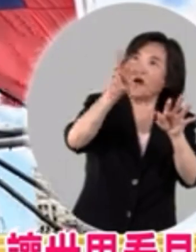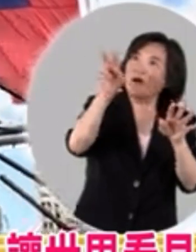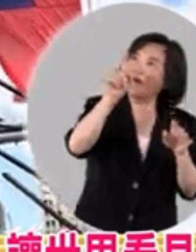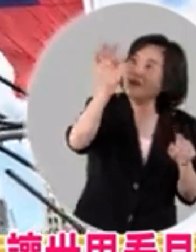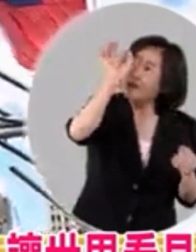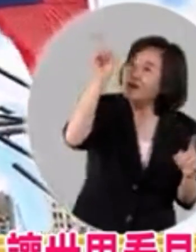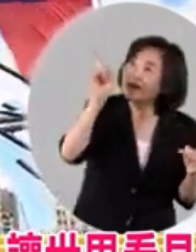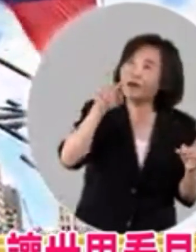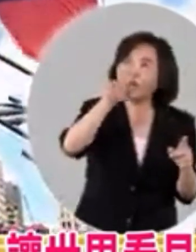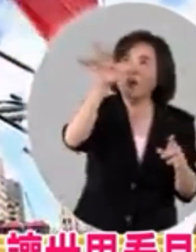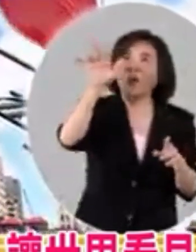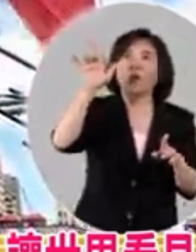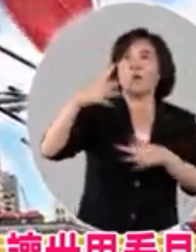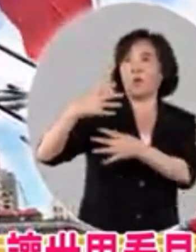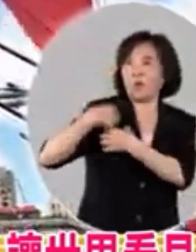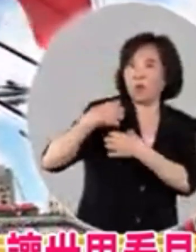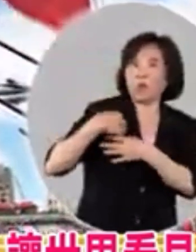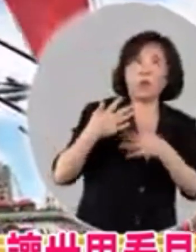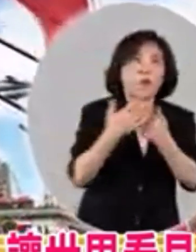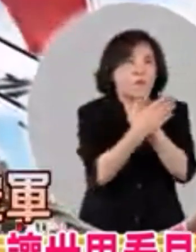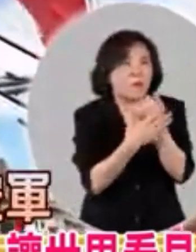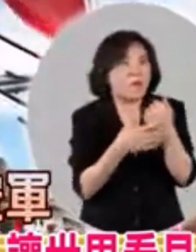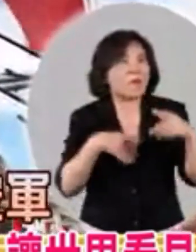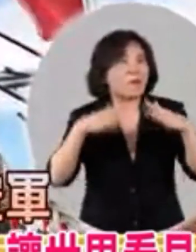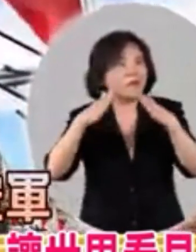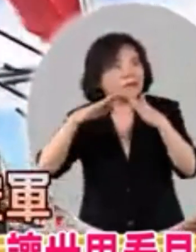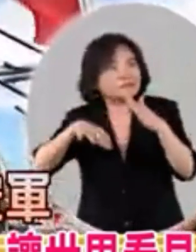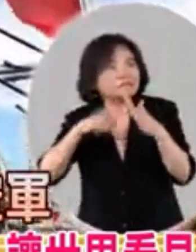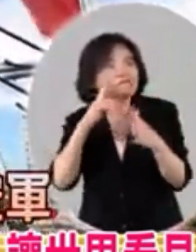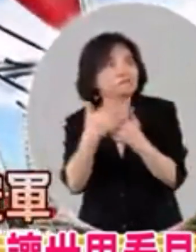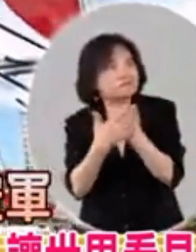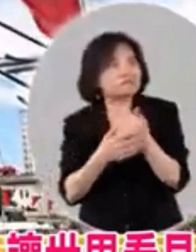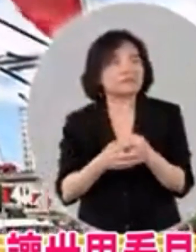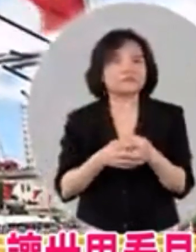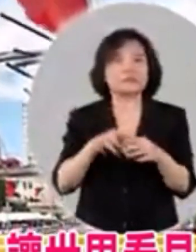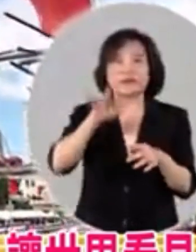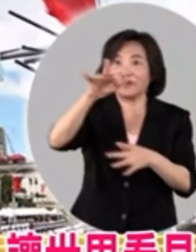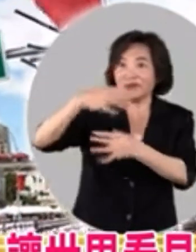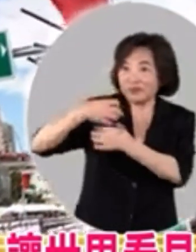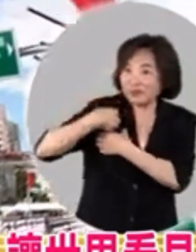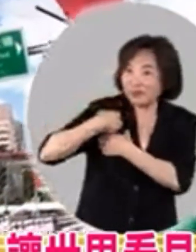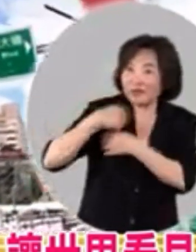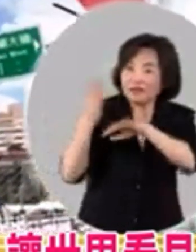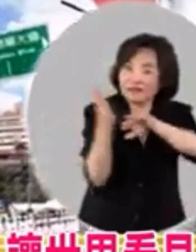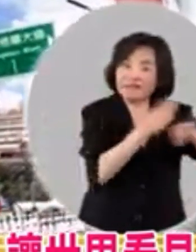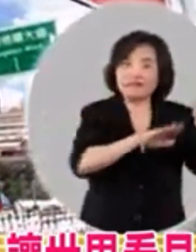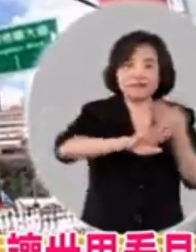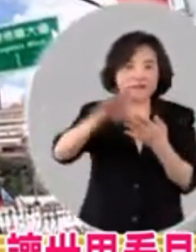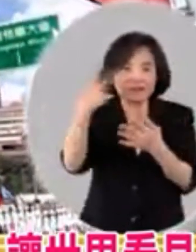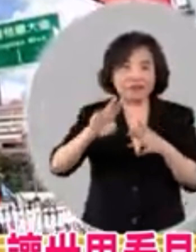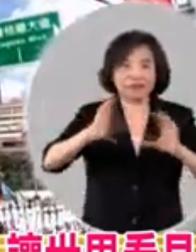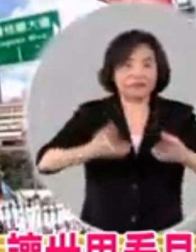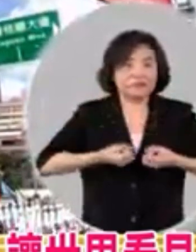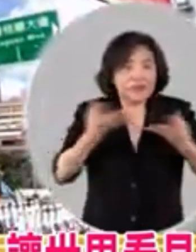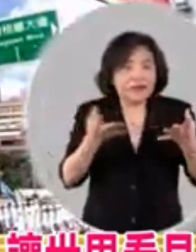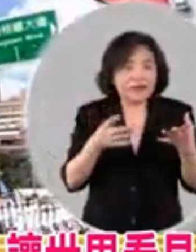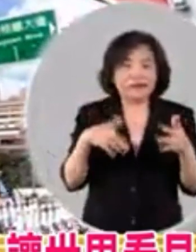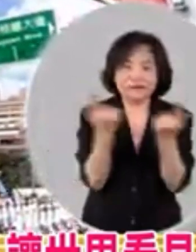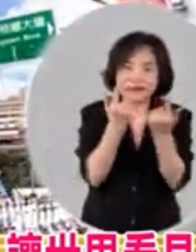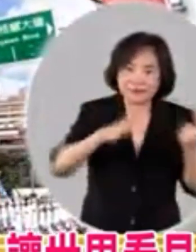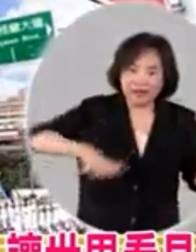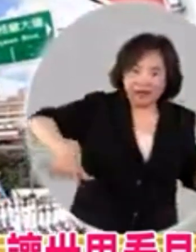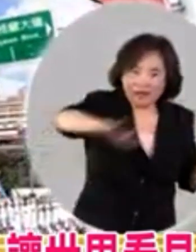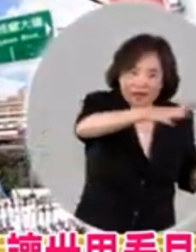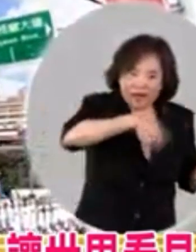保家卫国的空军。不只是空军，因为国庆，台北街头出现